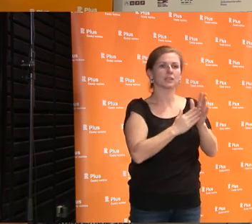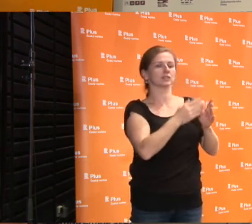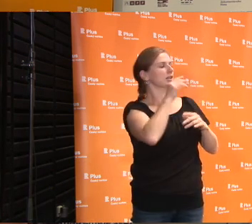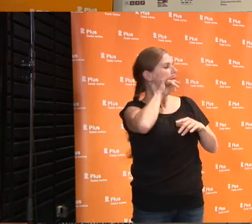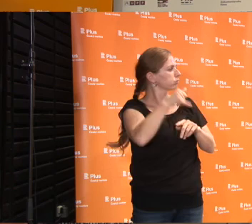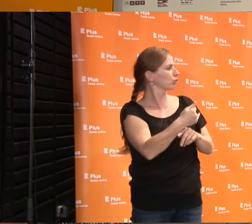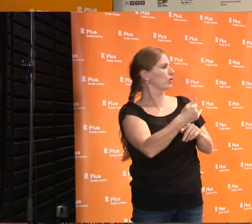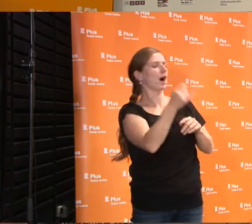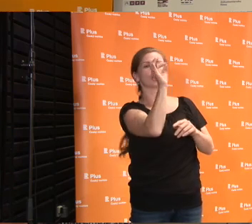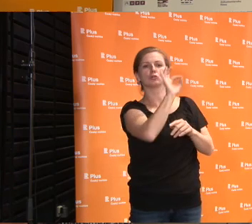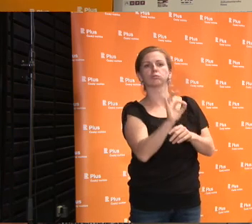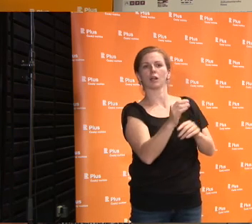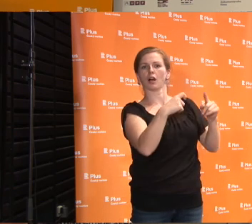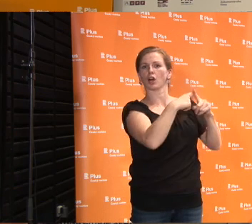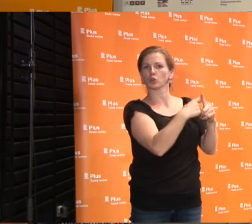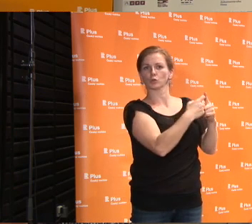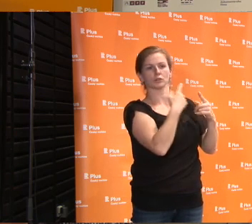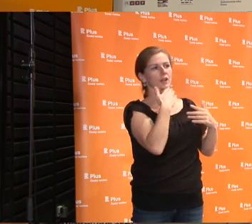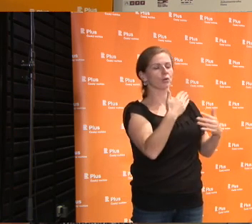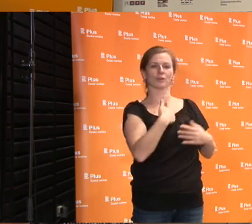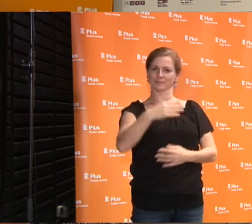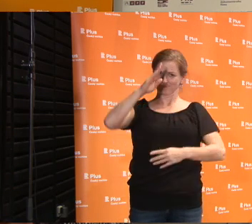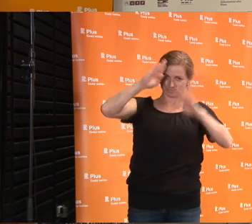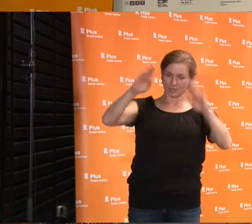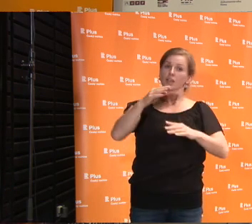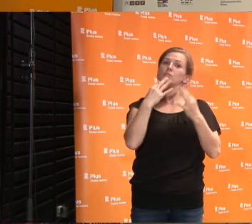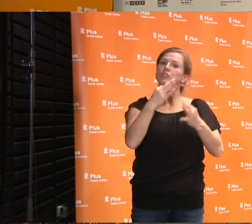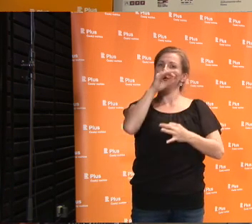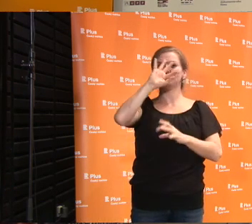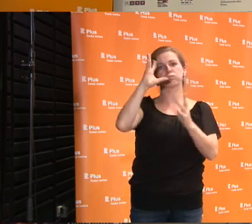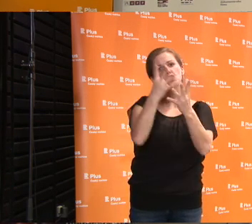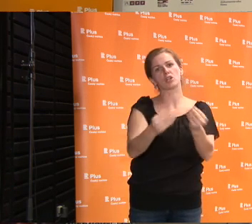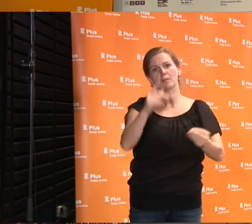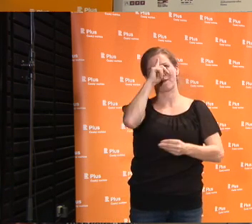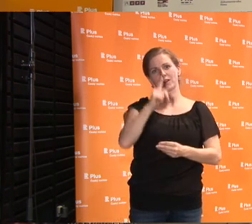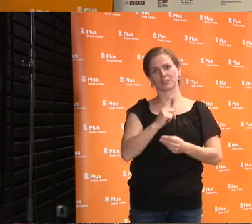Michal Rosypal se loučí a přeje příjemný hezký večer. Naslyšenou.